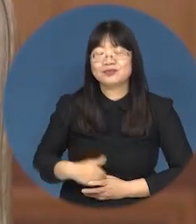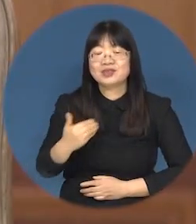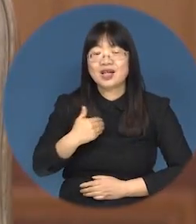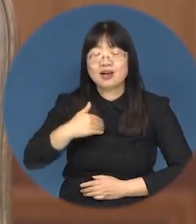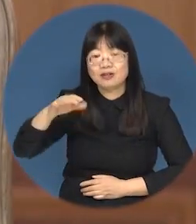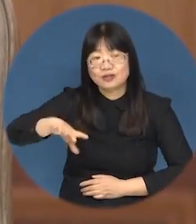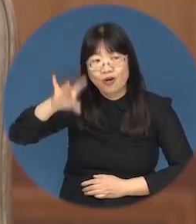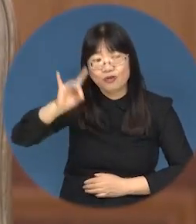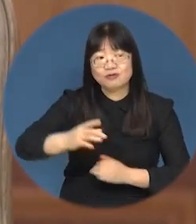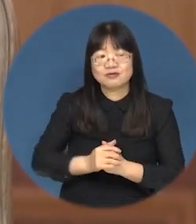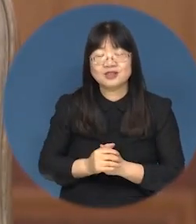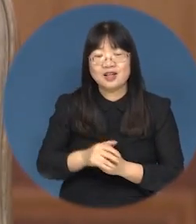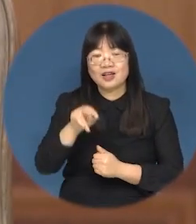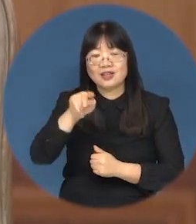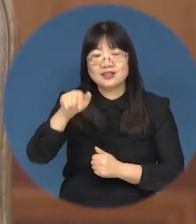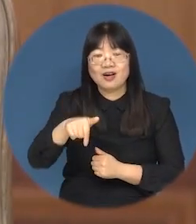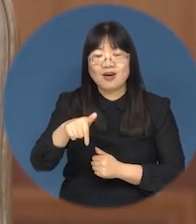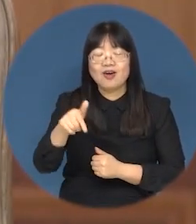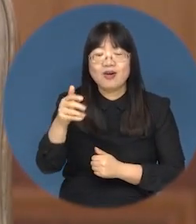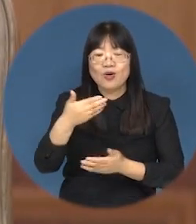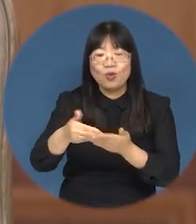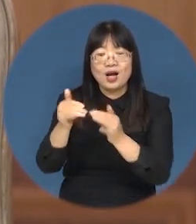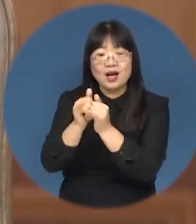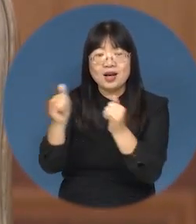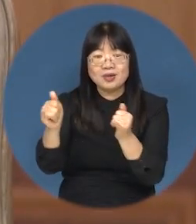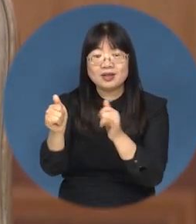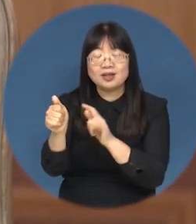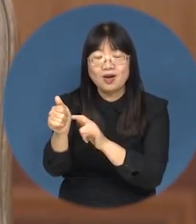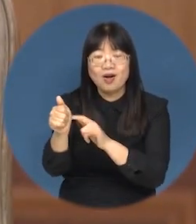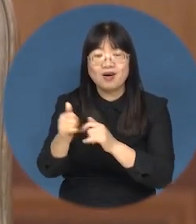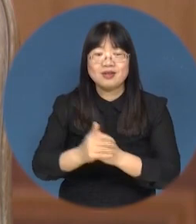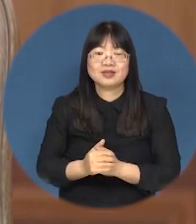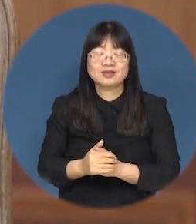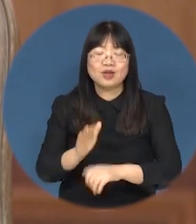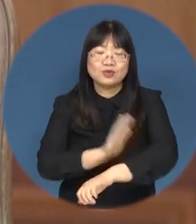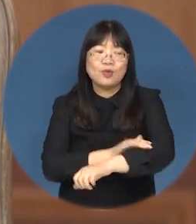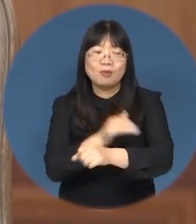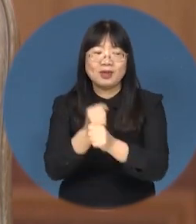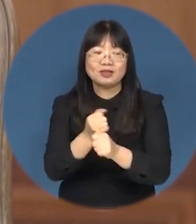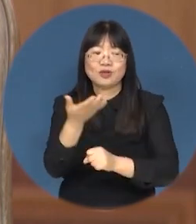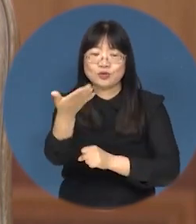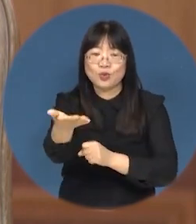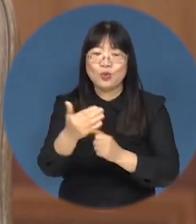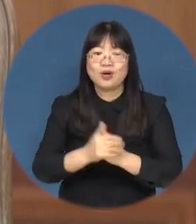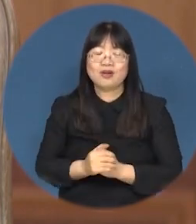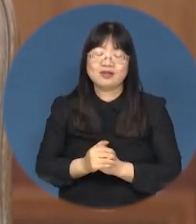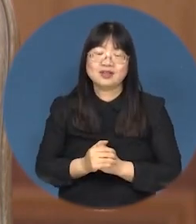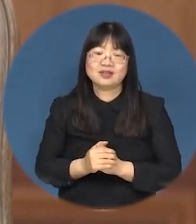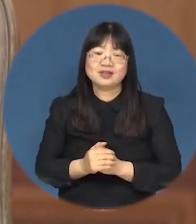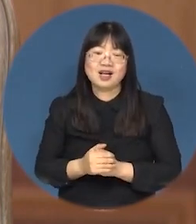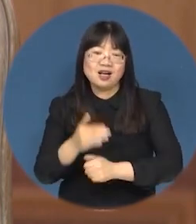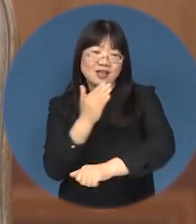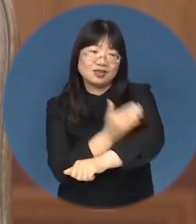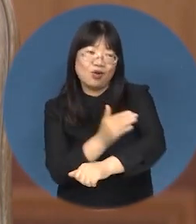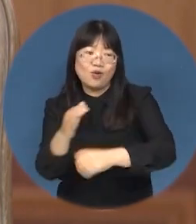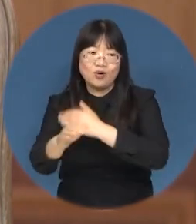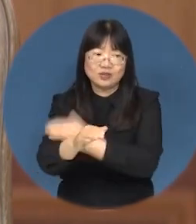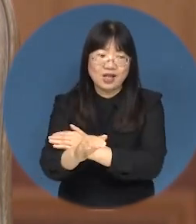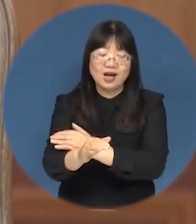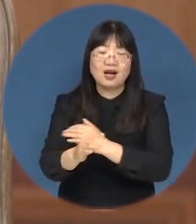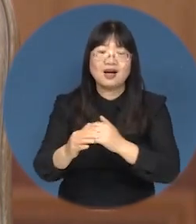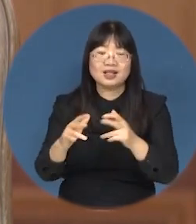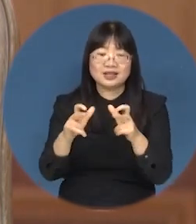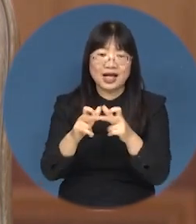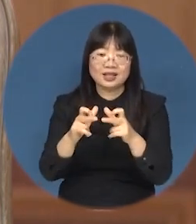이제 처음에 그 석창호 화백을 이렇게 의수를 해줬을 때는 사실 의수, 그 절단돼서 장애가